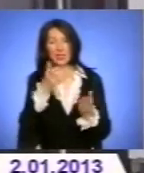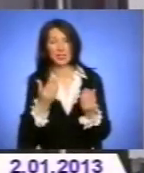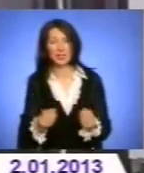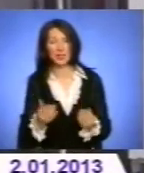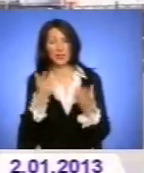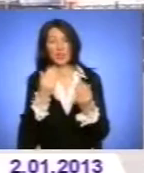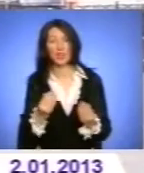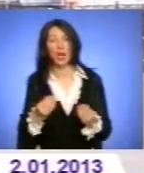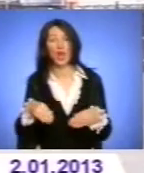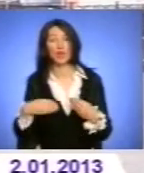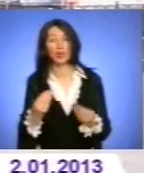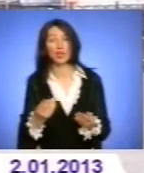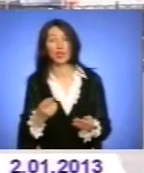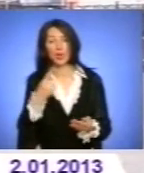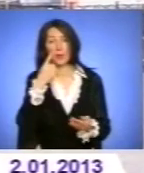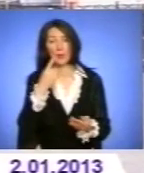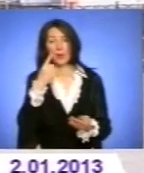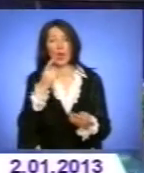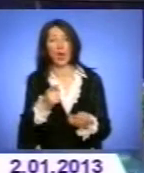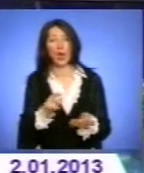їм податкового повідомлення рішення.